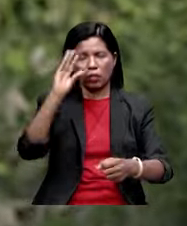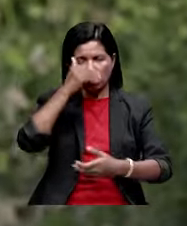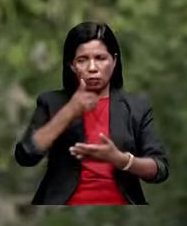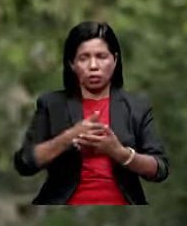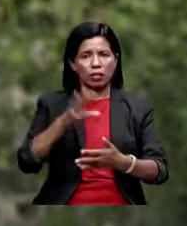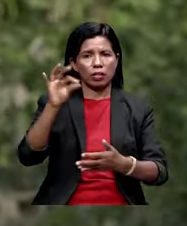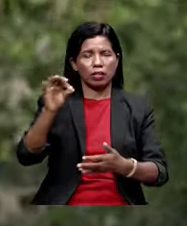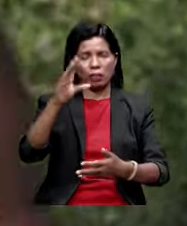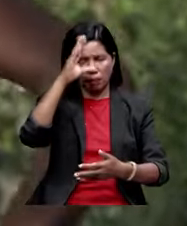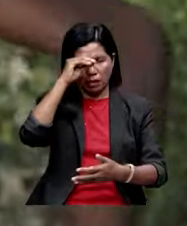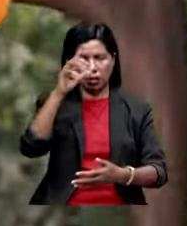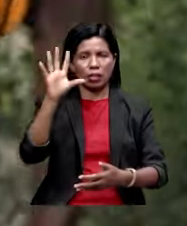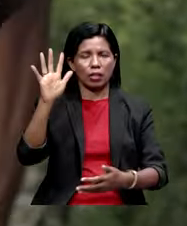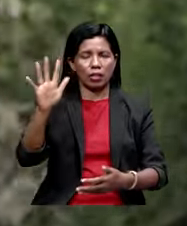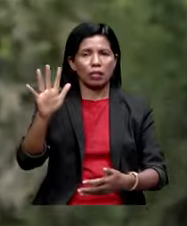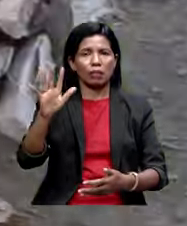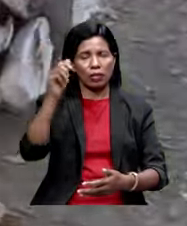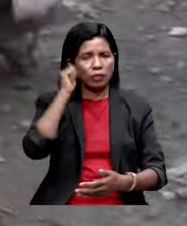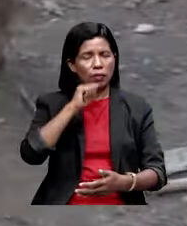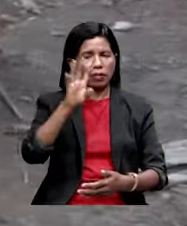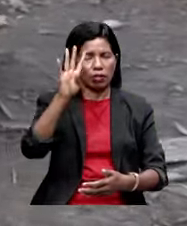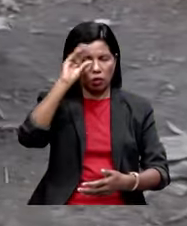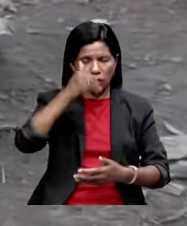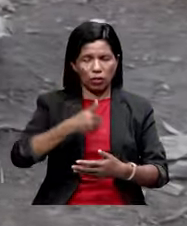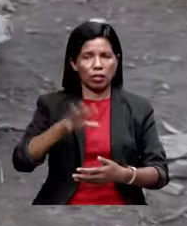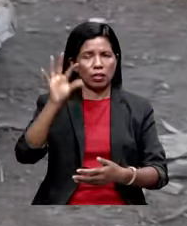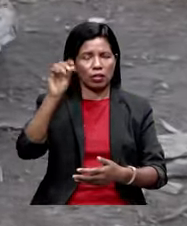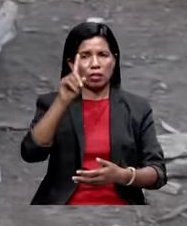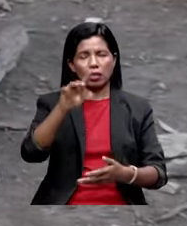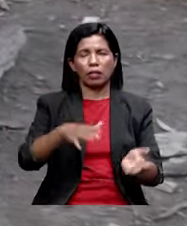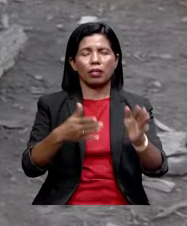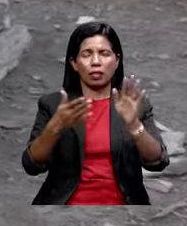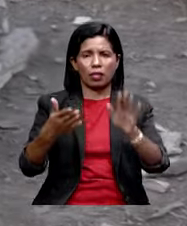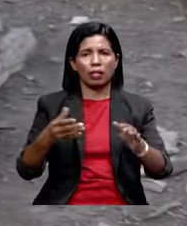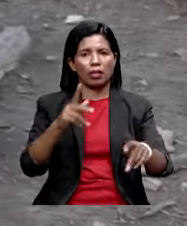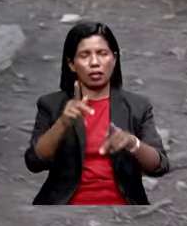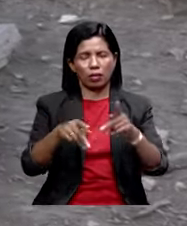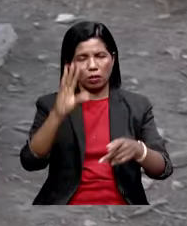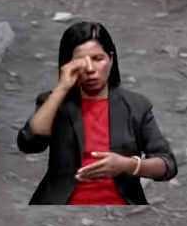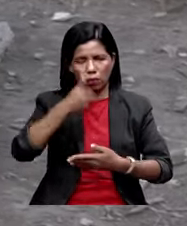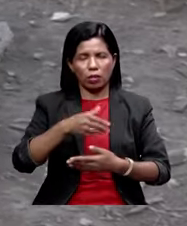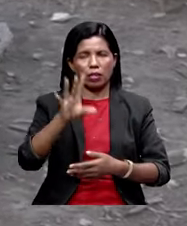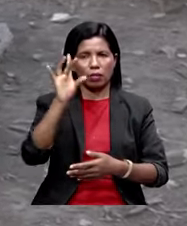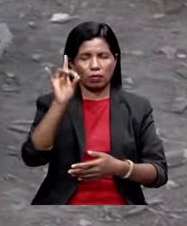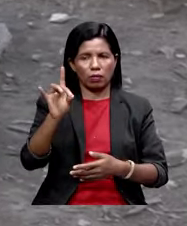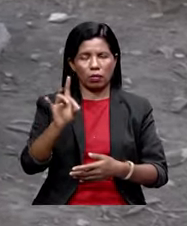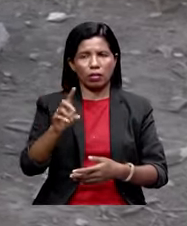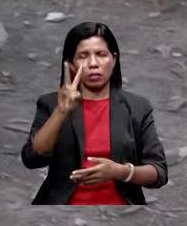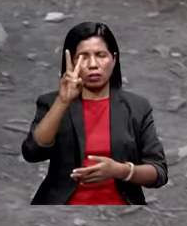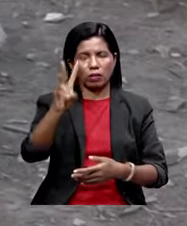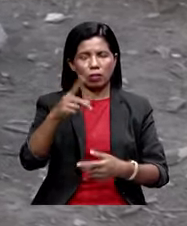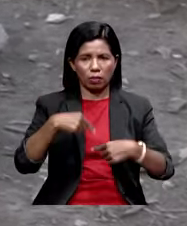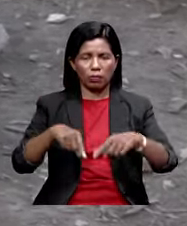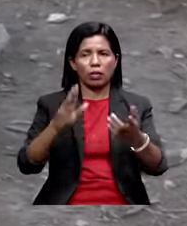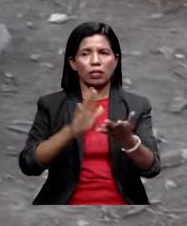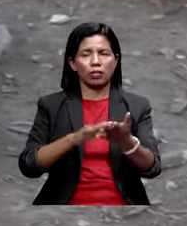komposto husi mane lima no feto hat oan na insia ne ida mate ona hela sira na ingwalu oan sira ne na in rua det maka